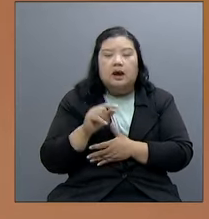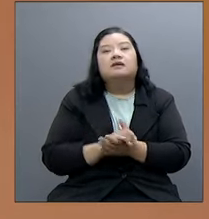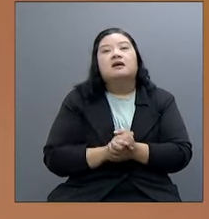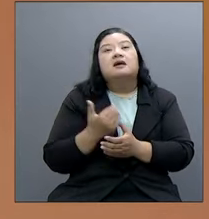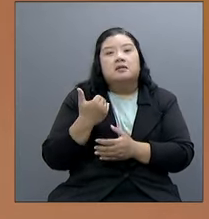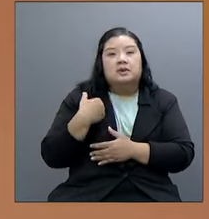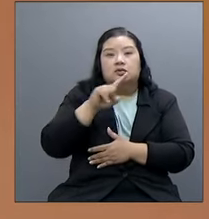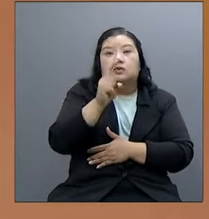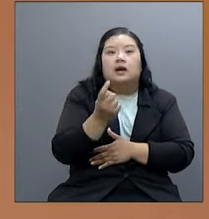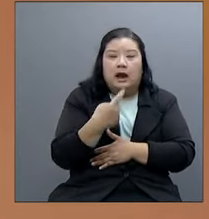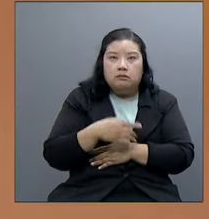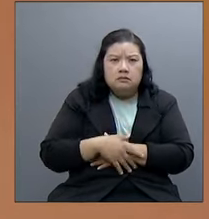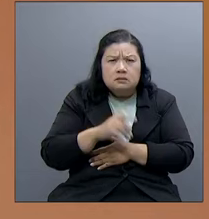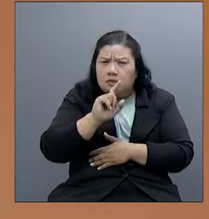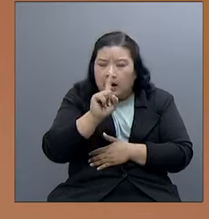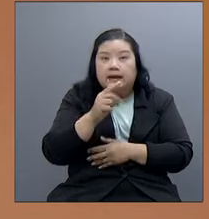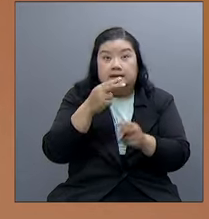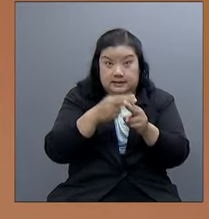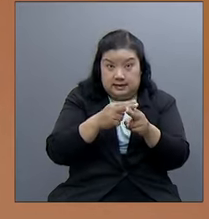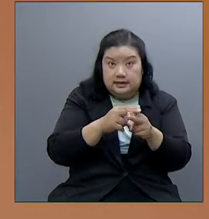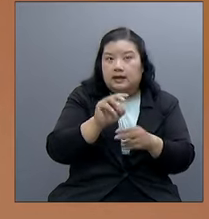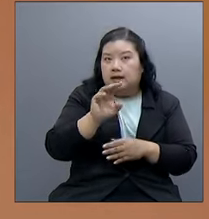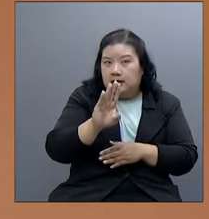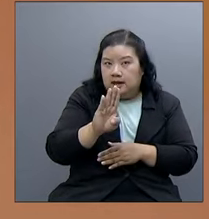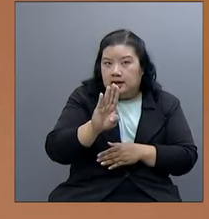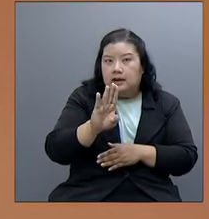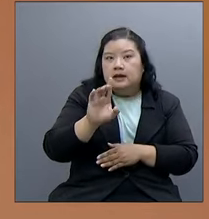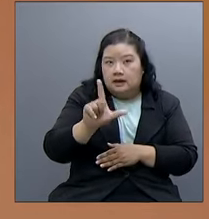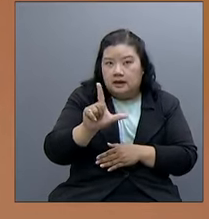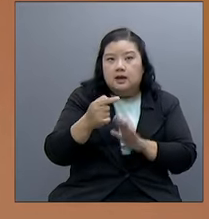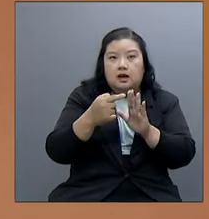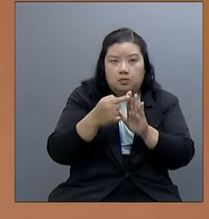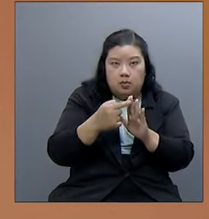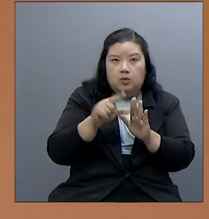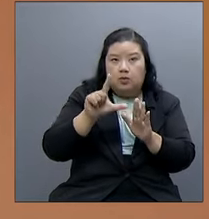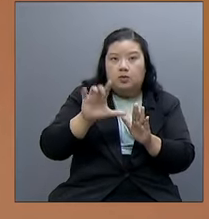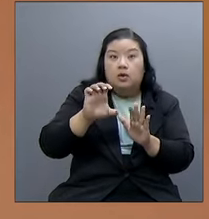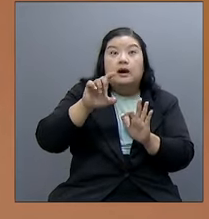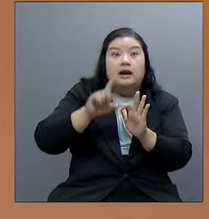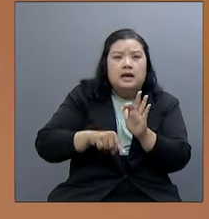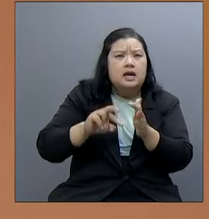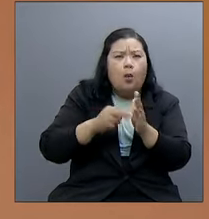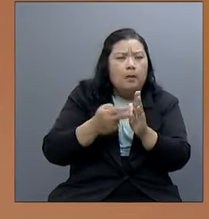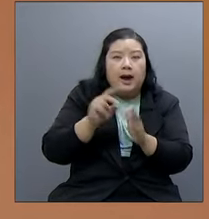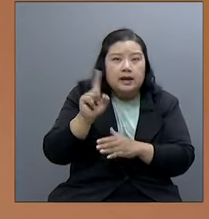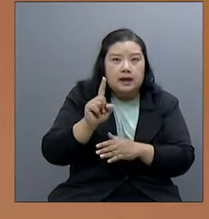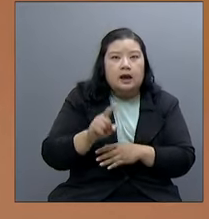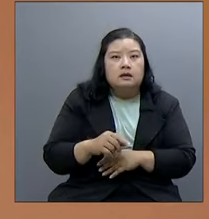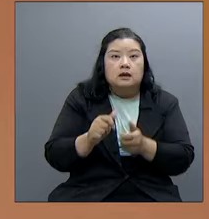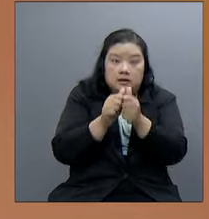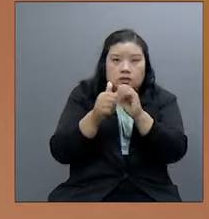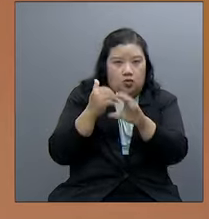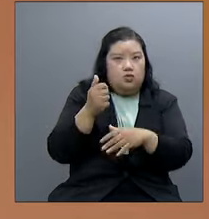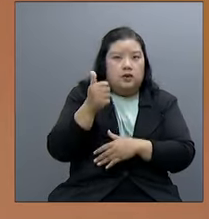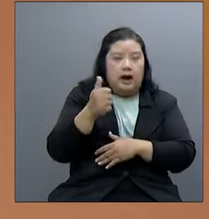มาว่า Bully คืออะไรคุผชมคดว การ Bully คืออะไร สงเขคมาบอกได้พพี่เชื่อไว่าหายๆเรื่องนะคะในอาดีตจะเปเรื่อง